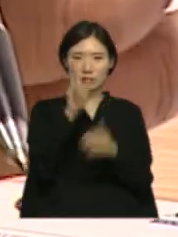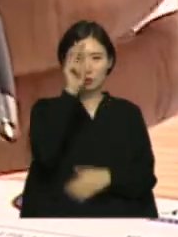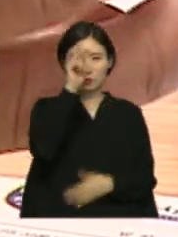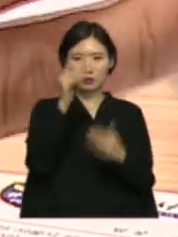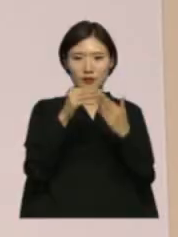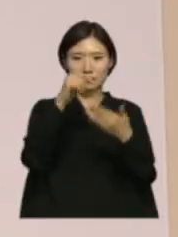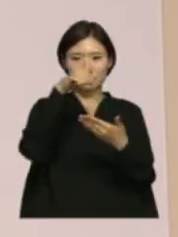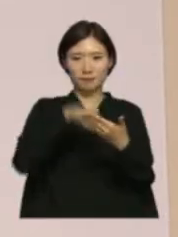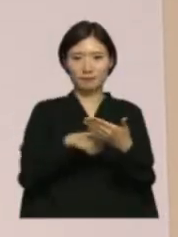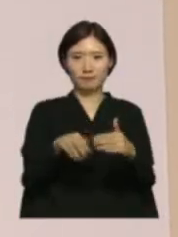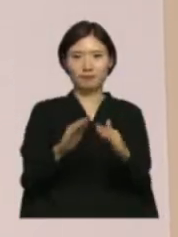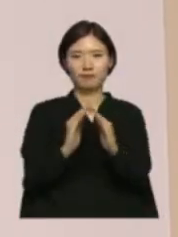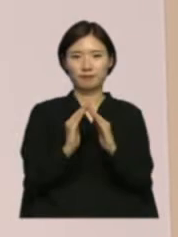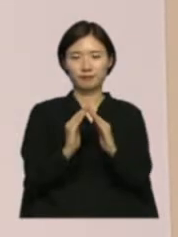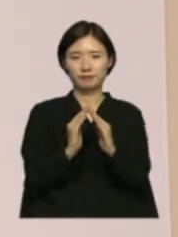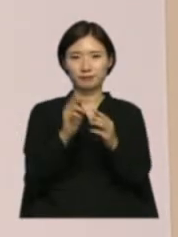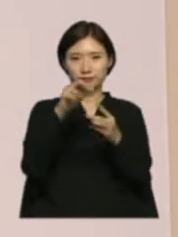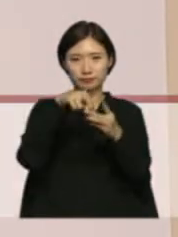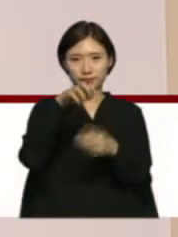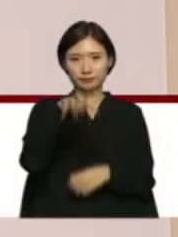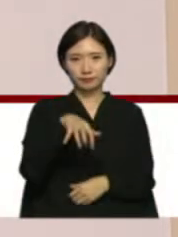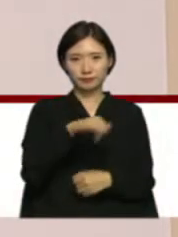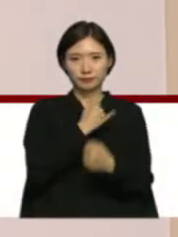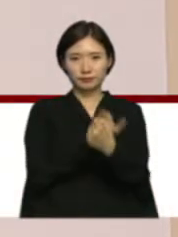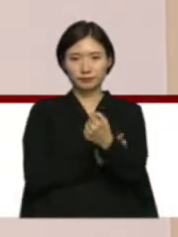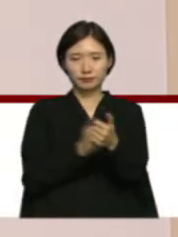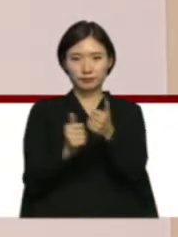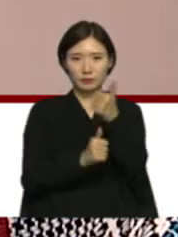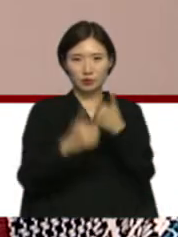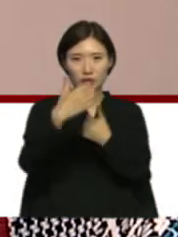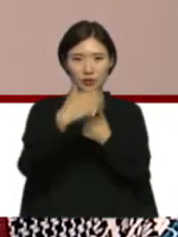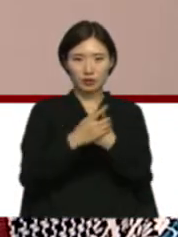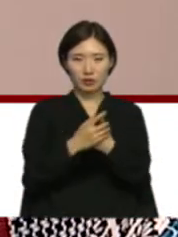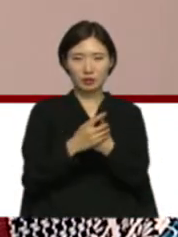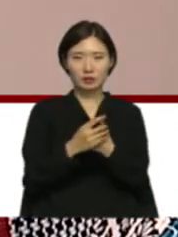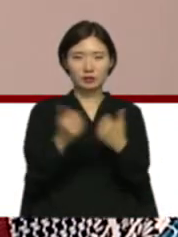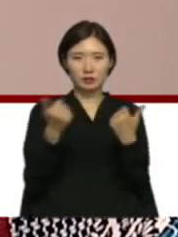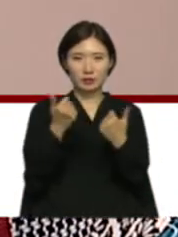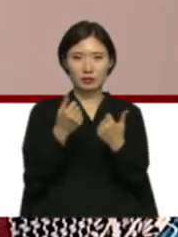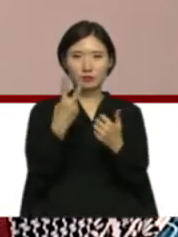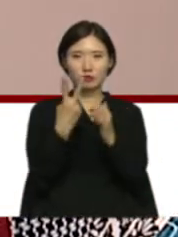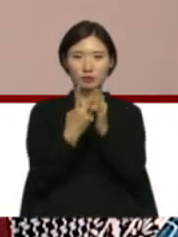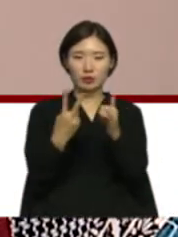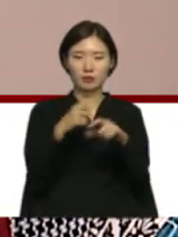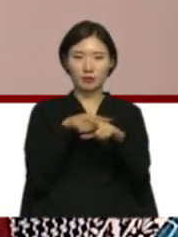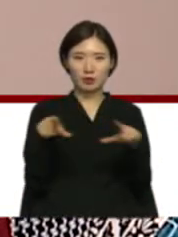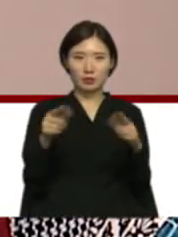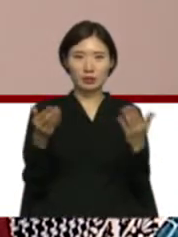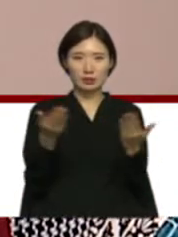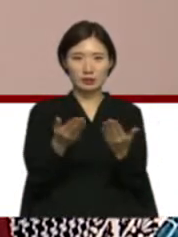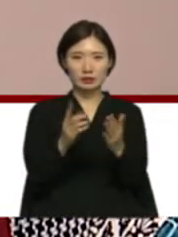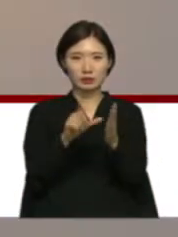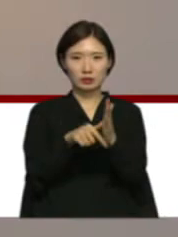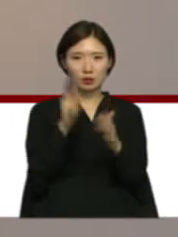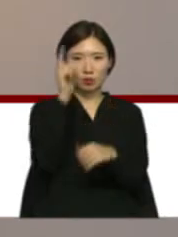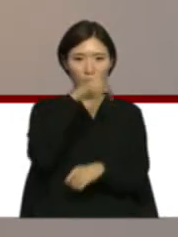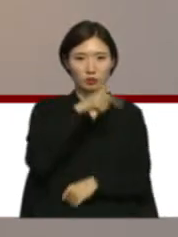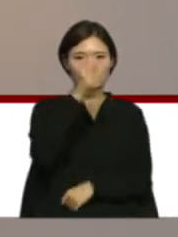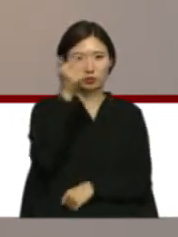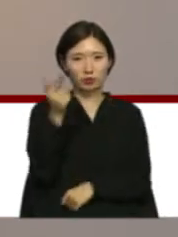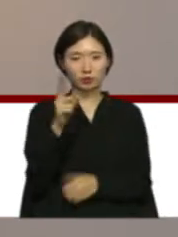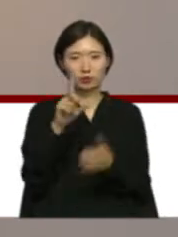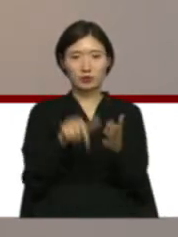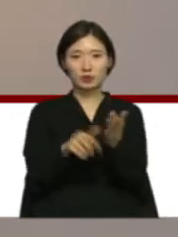겁니다 센터의 는 인권이 가 위촉한 상담위원 2명이 평에 근무 시간에 오전과 5로